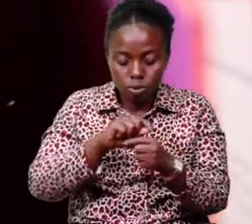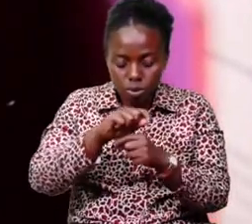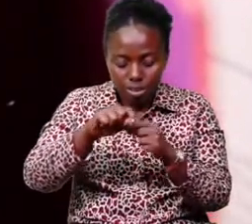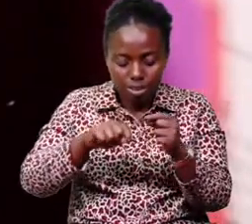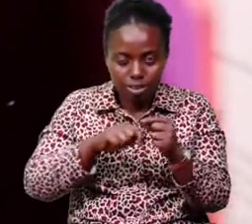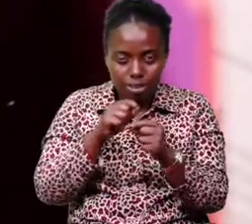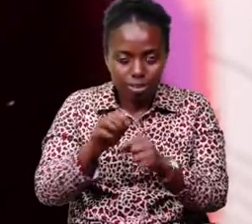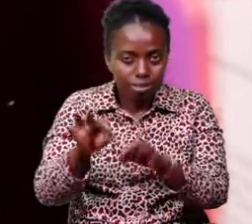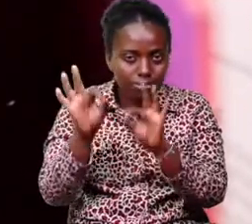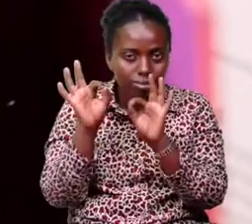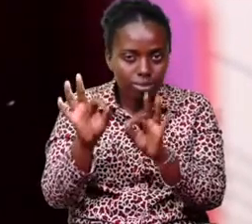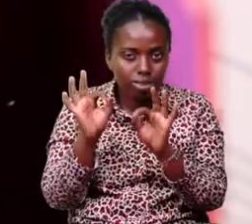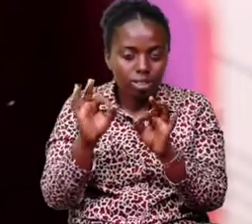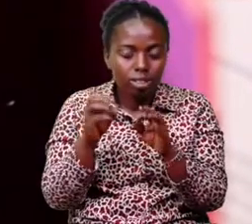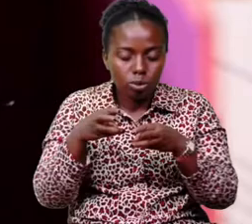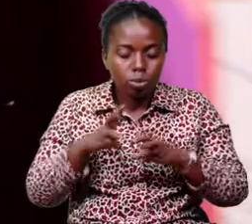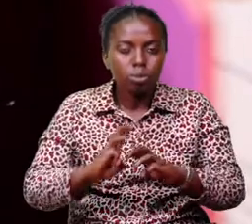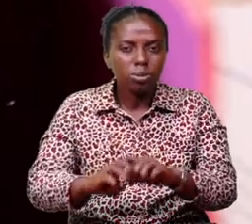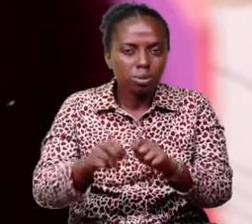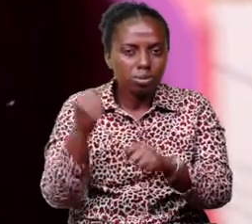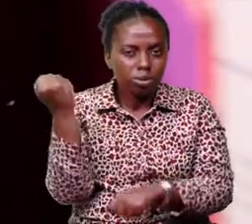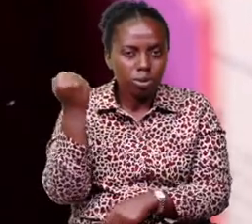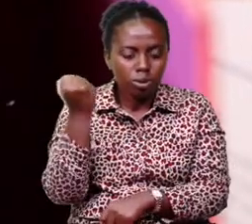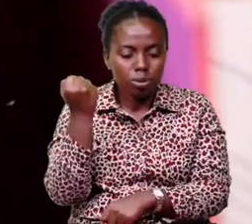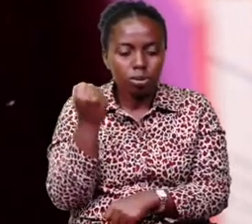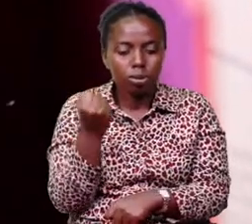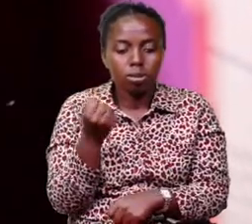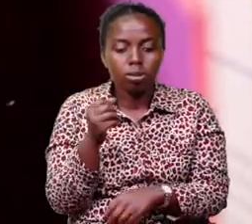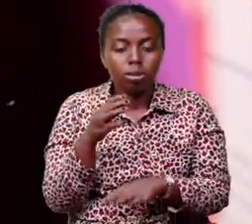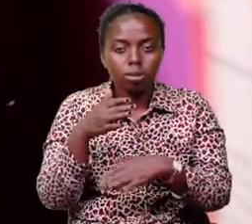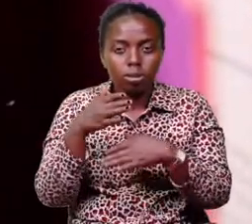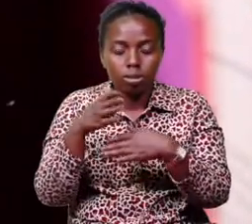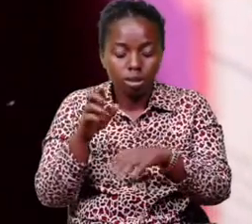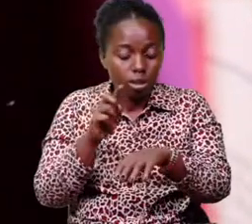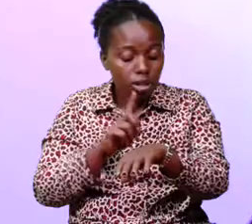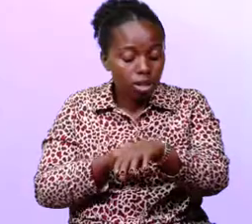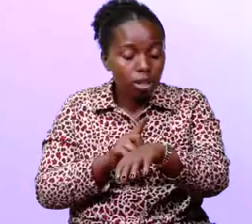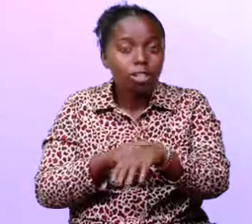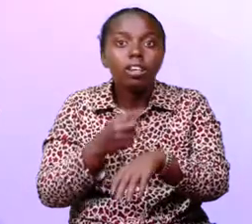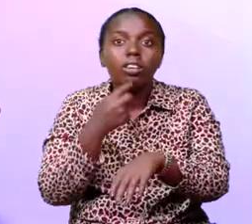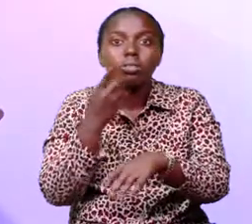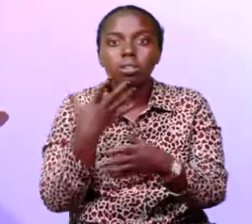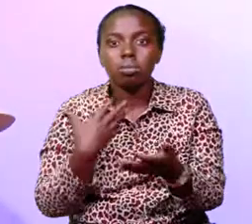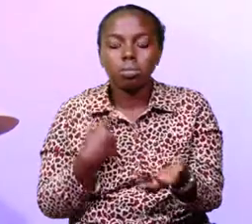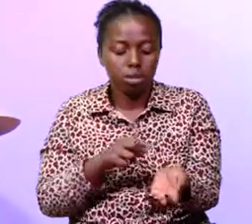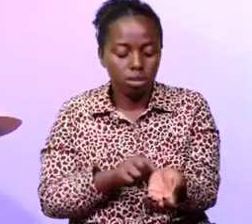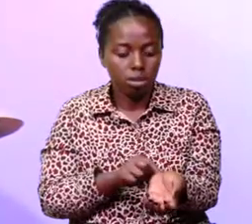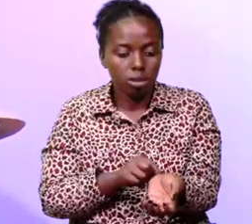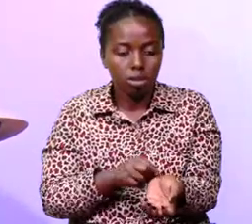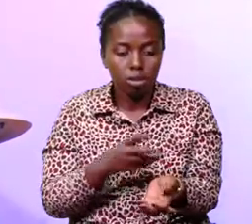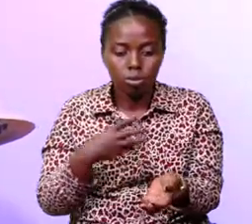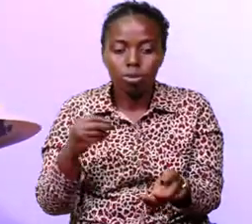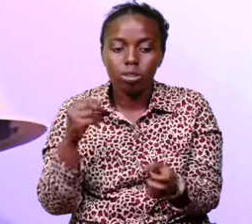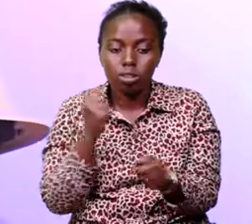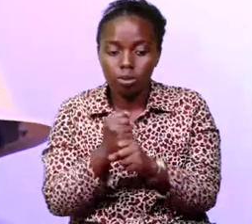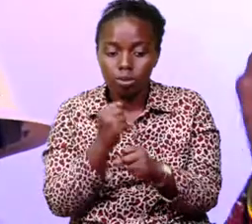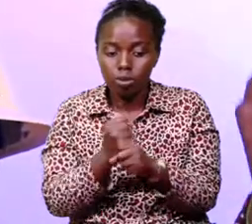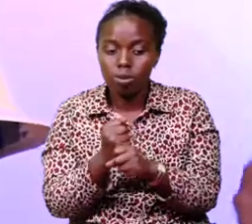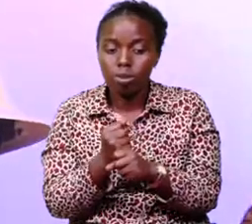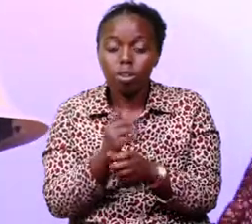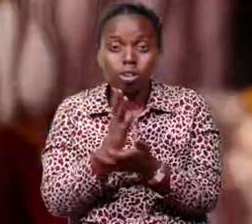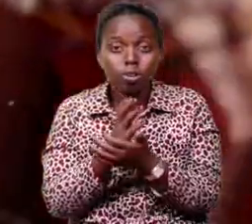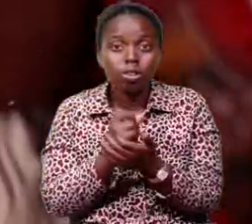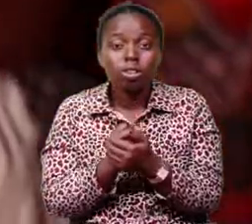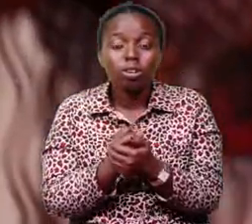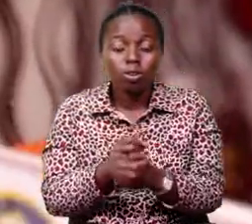ukakazirika neza cyane ku buryo gafataho. Hanyuma kari ka gasa rero nakubwiye, aka niko tugiye gukora kugira ngo